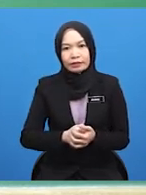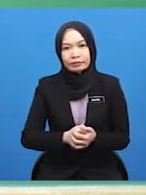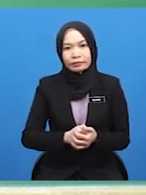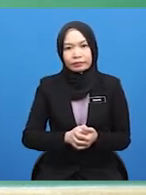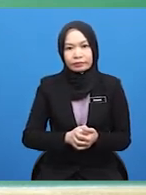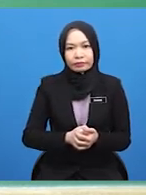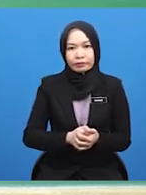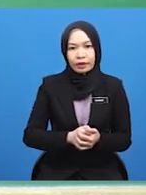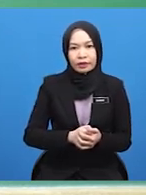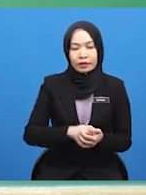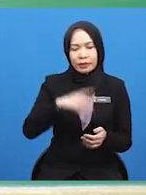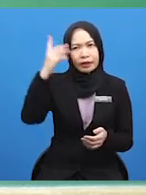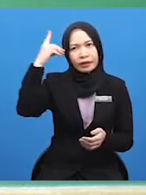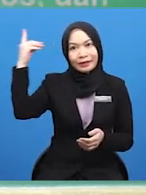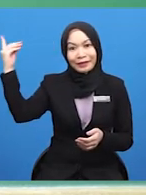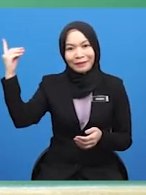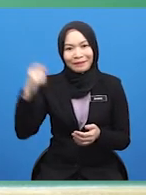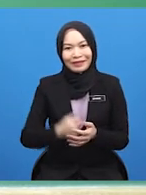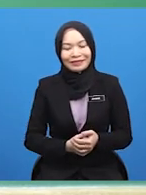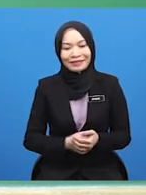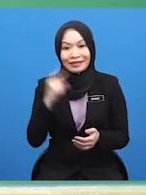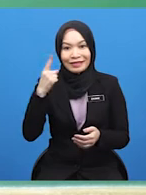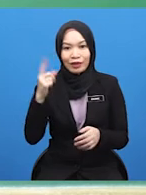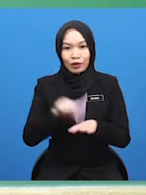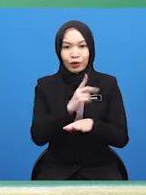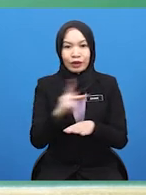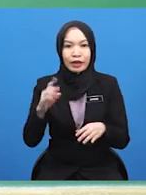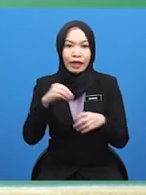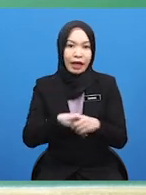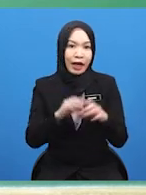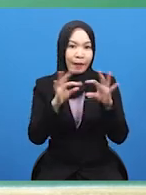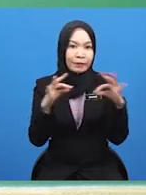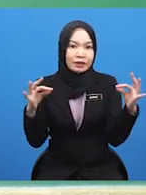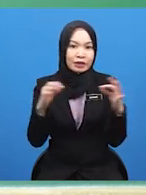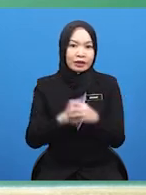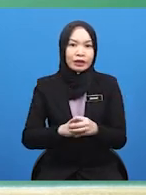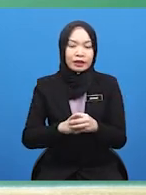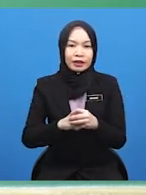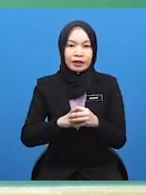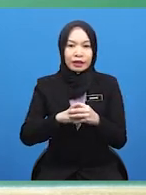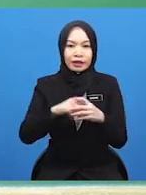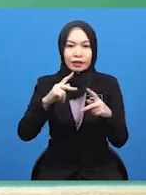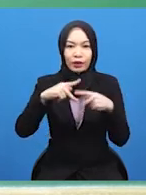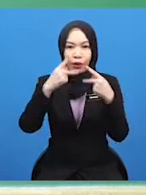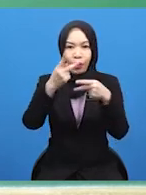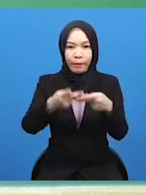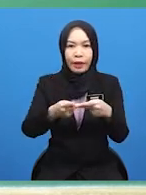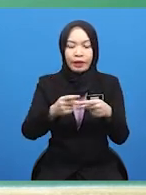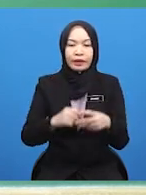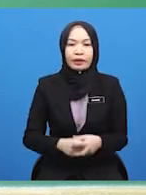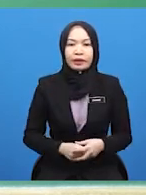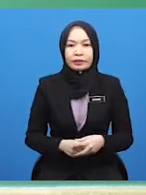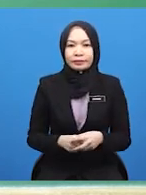imej khayalan atau mimpi. Sering digunakan di dalam buku cerita, komik, mitos dan alam fantasi.